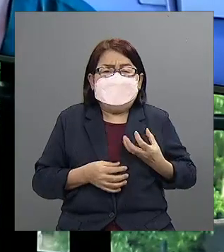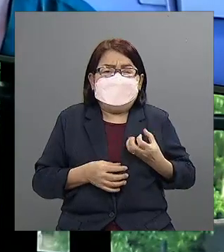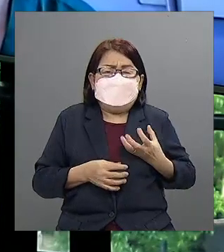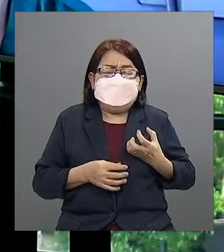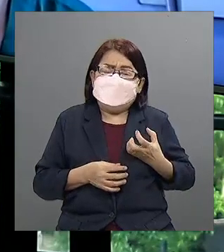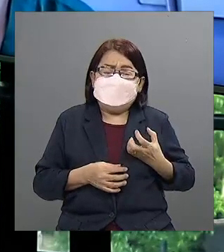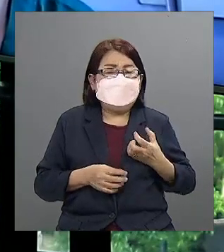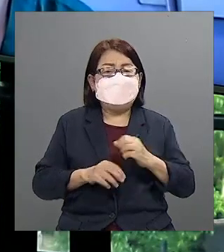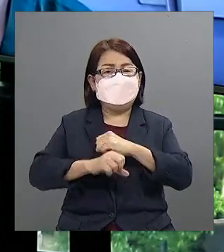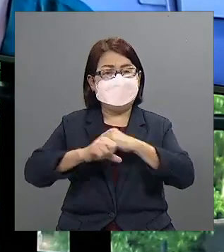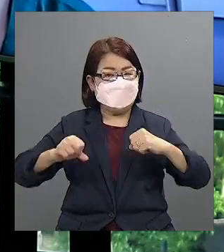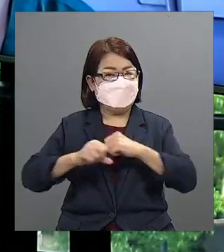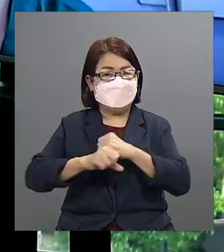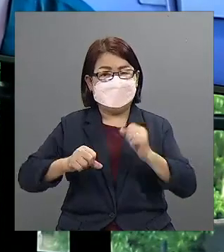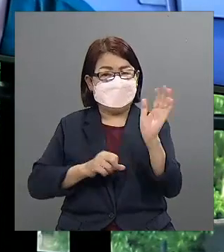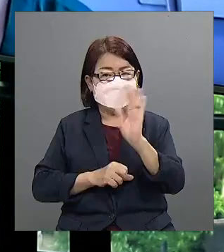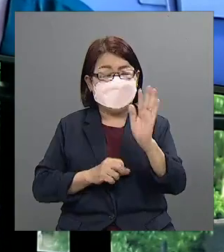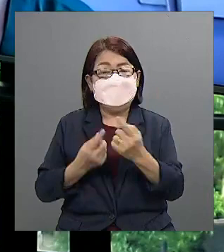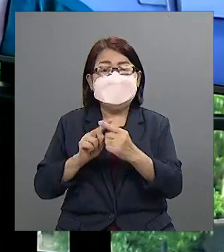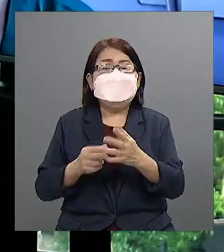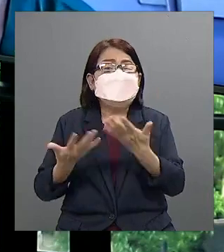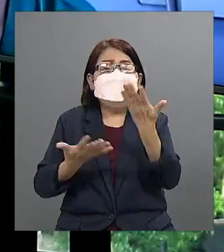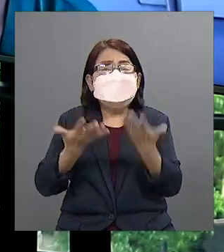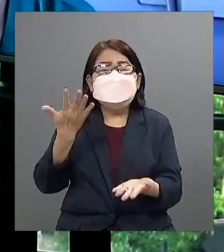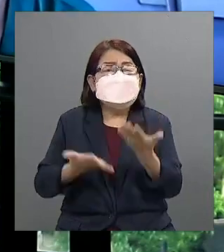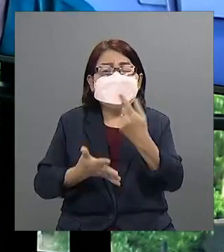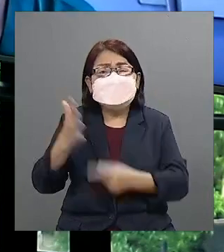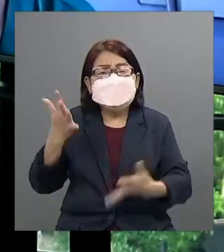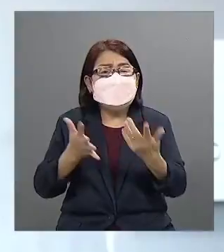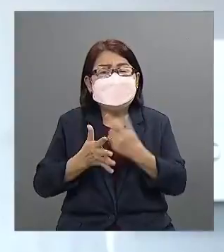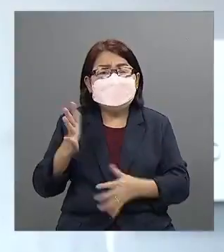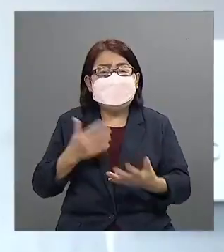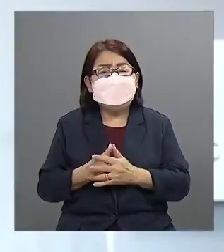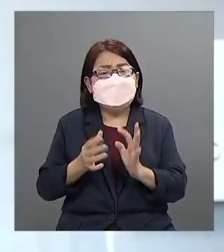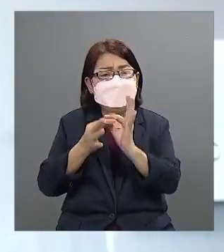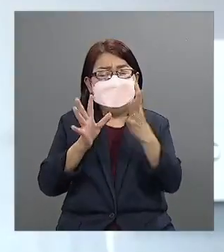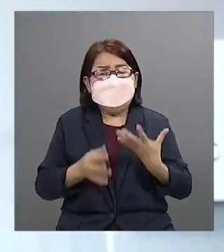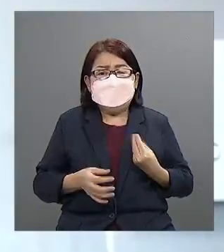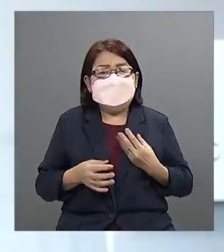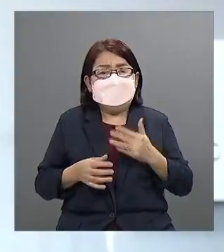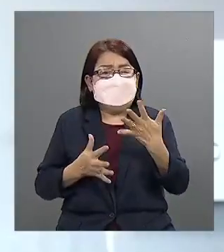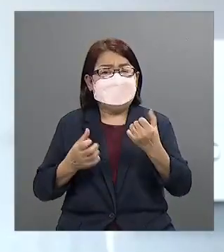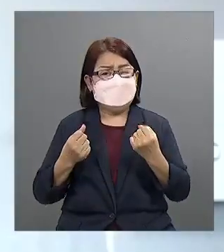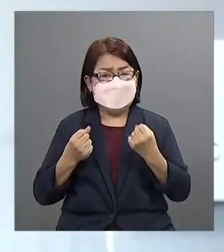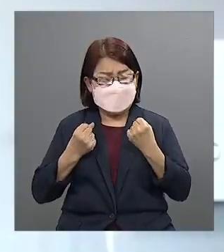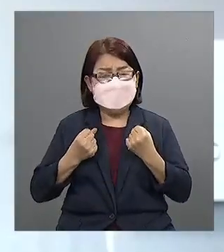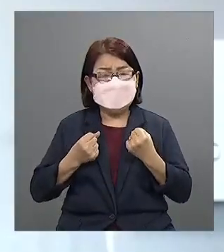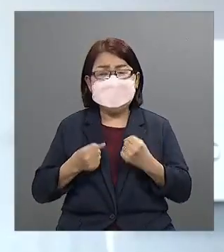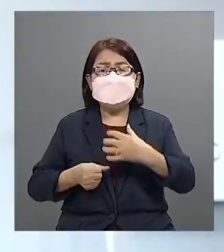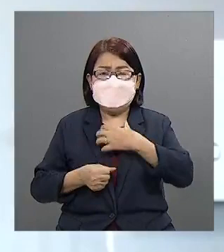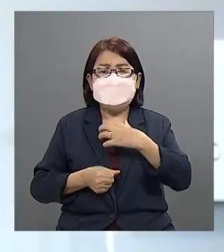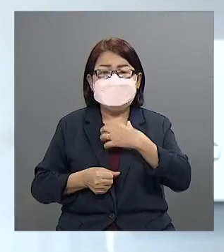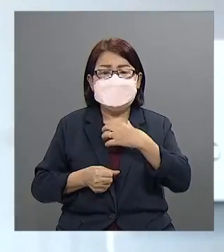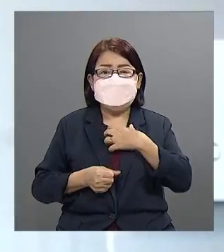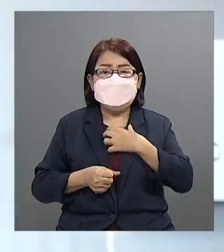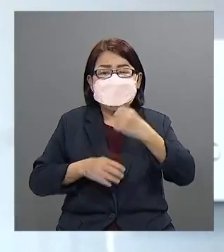ถ้าไม่ได้มีภาวะเรื่องของหัวใจแล้วคิดว่าโอเคอยากจะลองฝึกออกกำลังเนี่ย